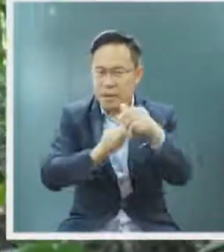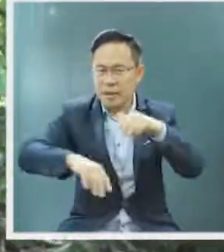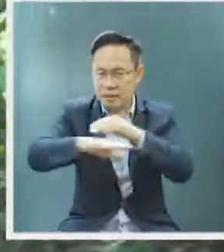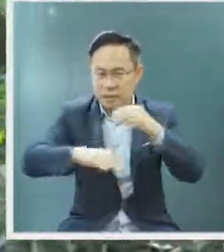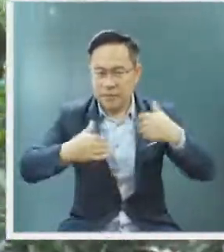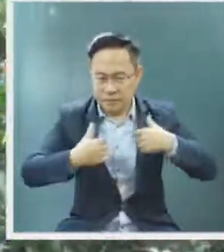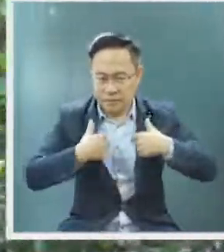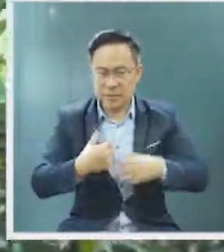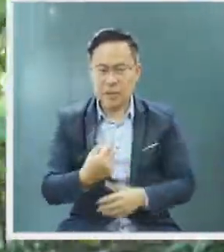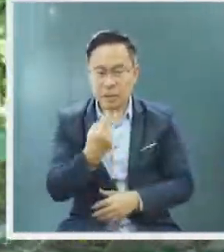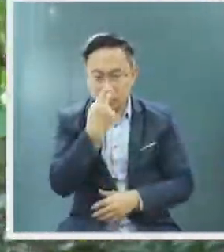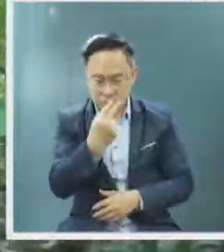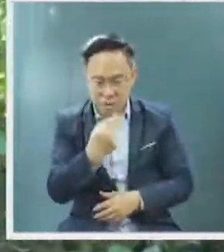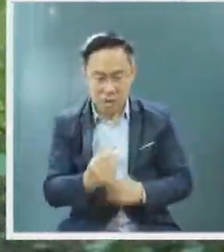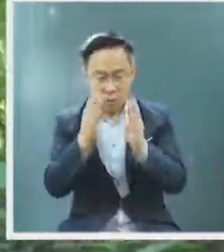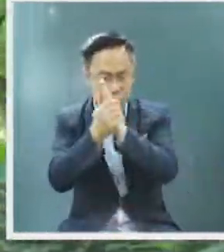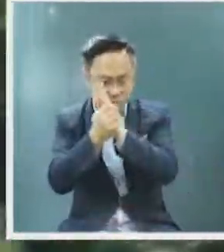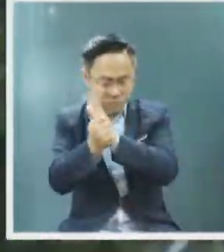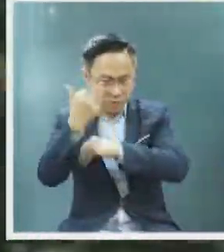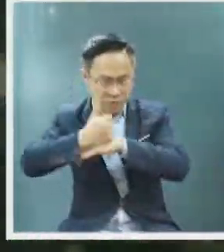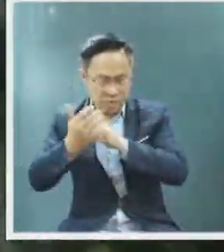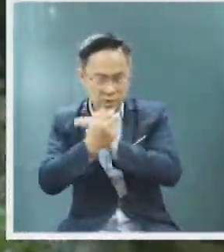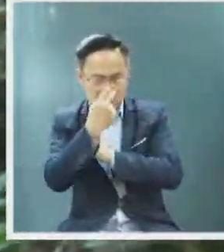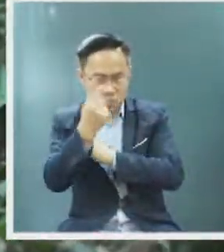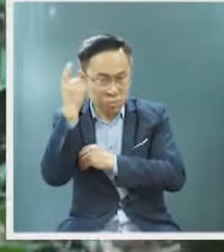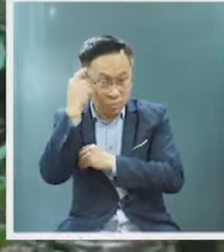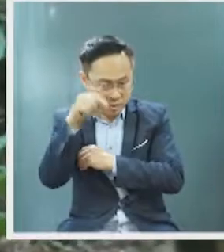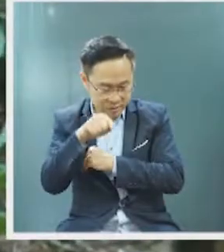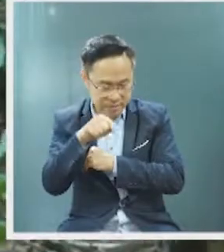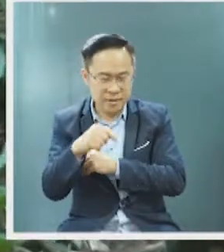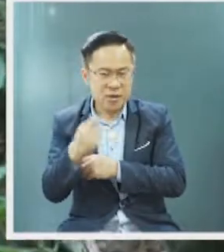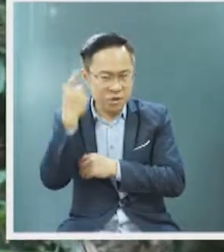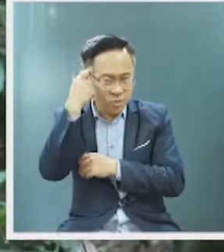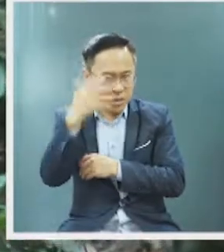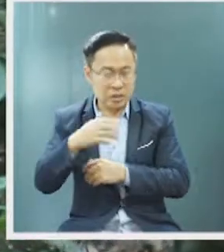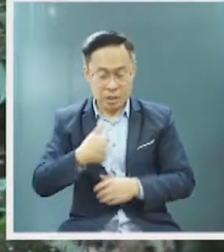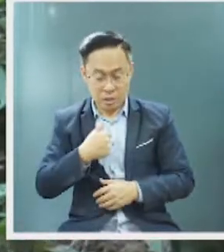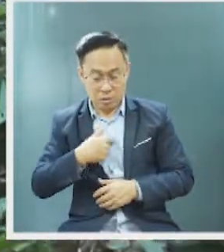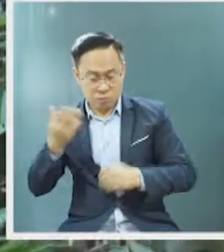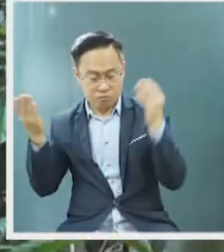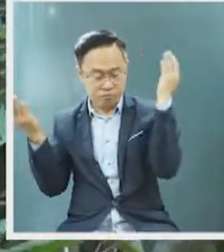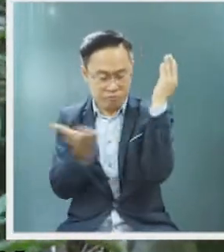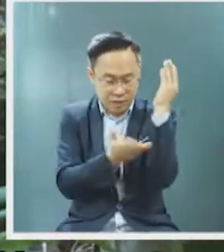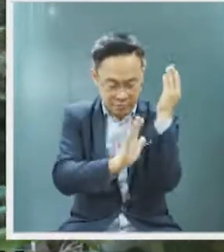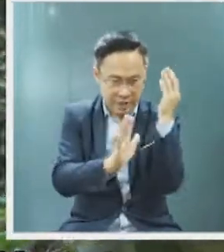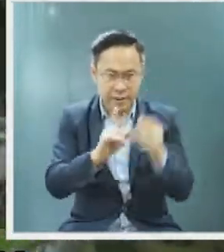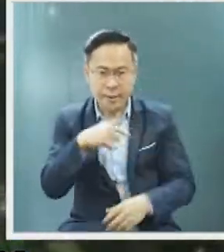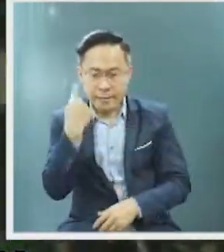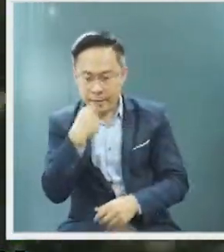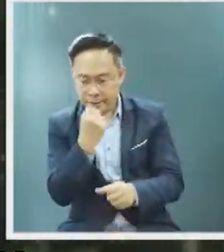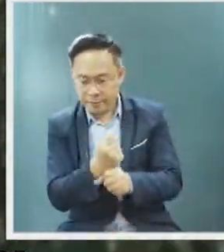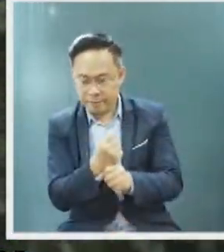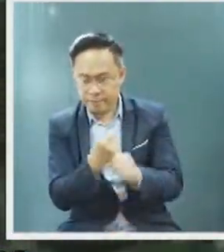ถ้าเป็นแบบนี้แล้วคนหน้าเขาจะรู้เลยว่าเขาไม่ได้ฟันก็แสดงว่ามีคนมาทีนี้ก็จะมา